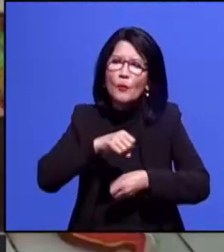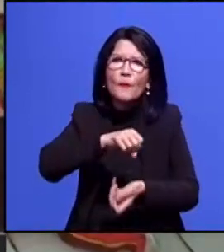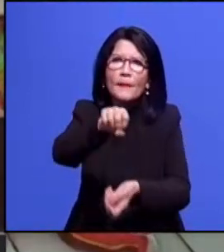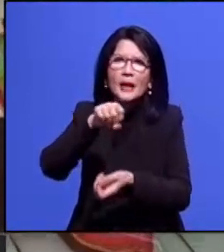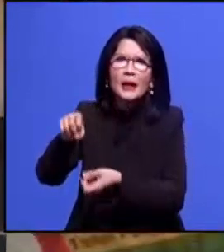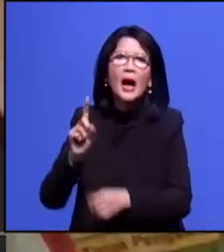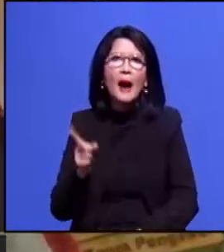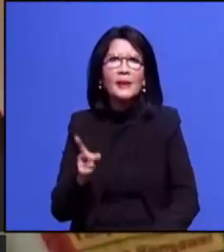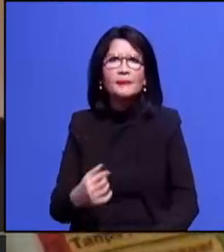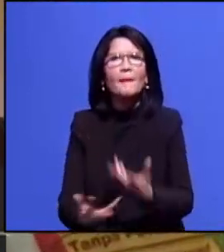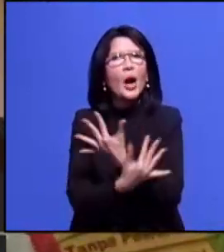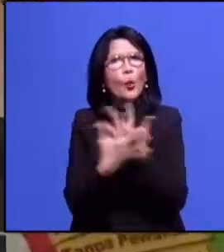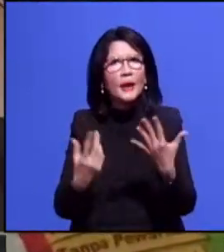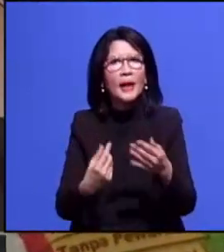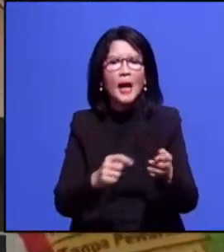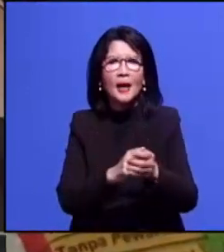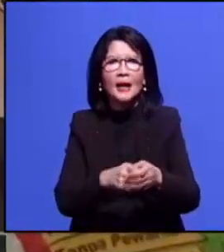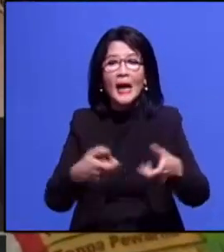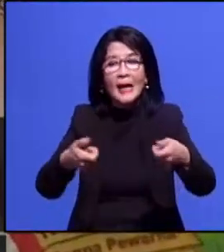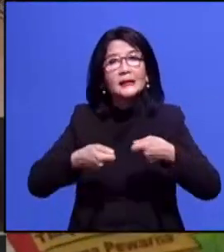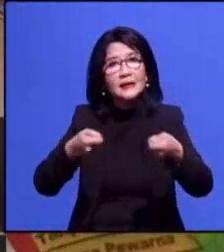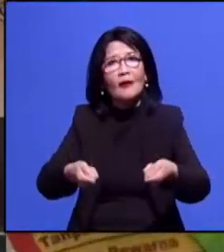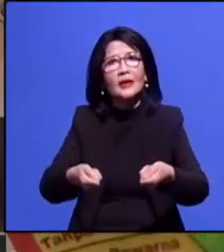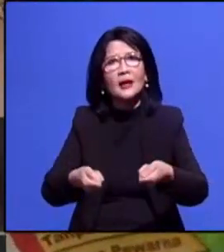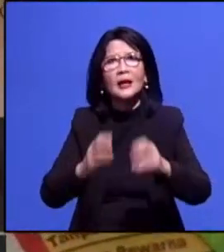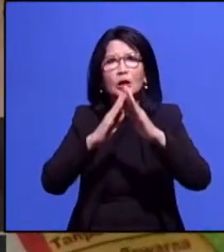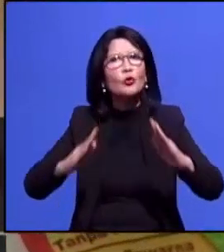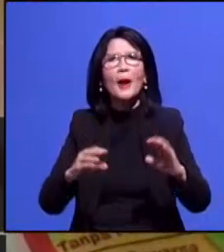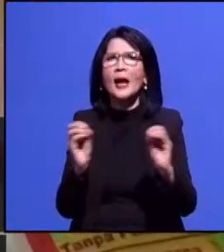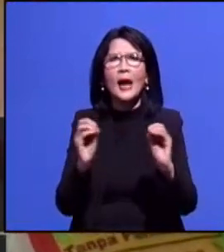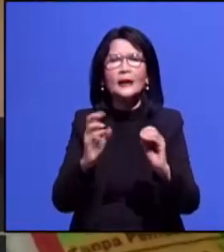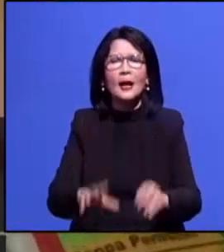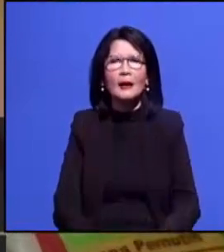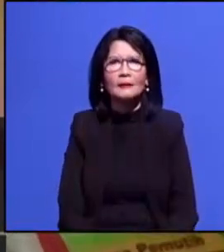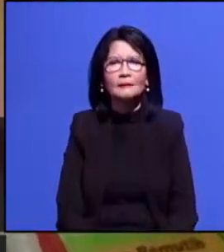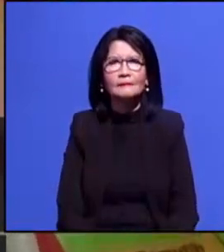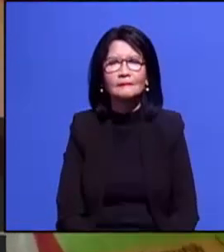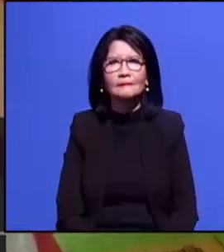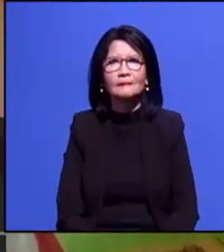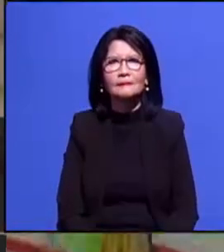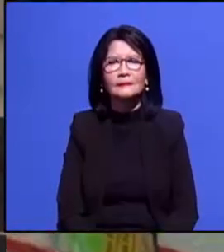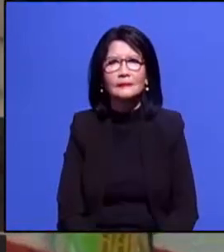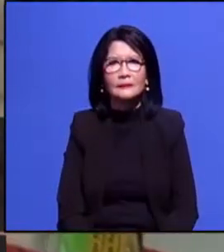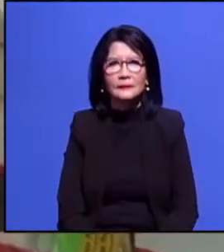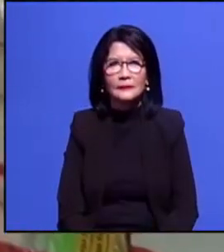lantaran warga yang terdaftar tidak berada di rumah Mardika Prakasa Satya Jakarta